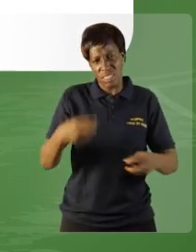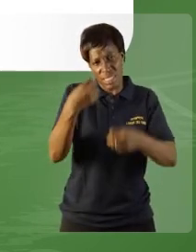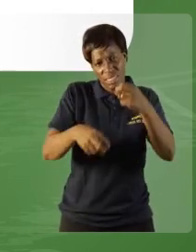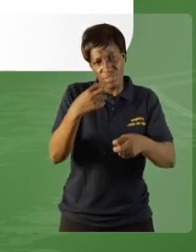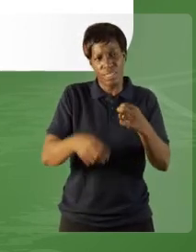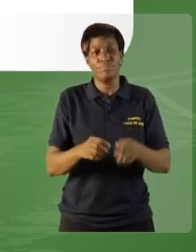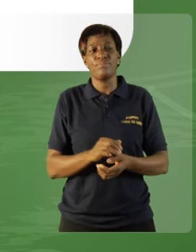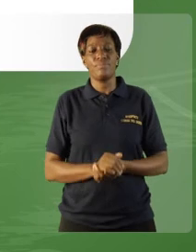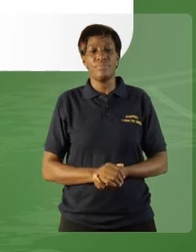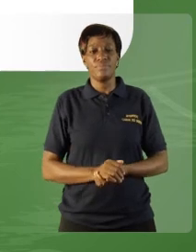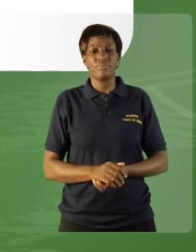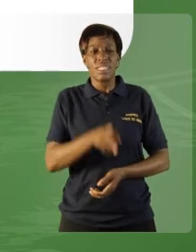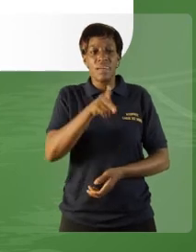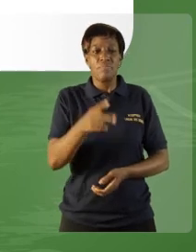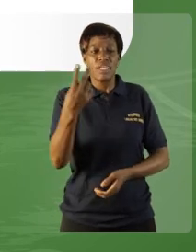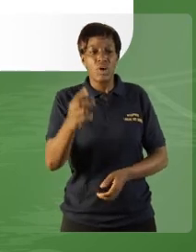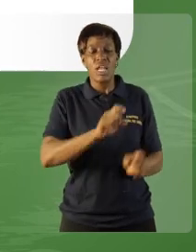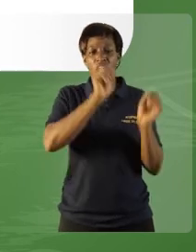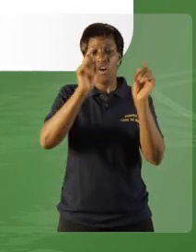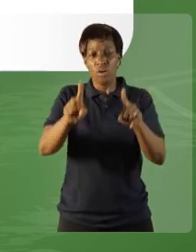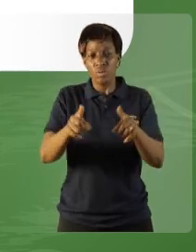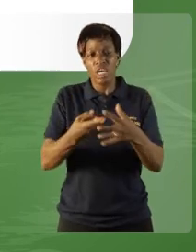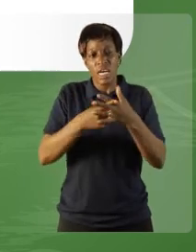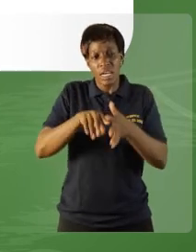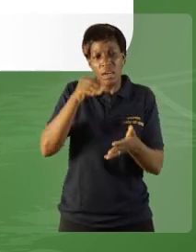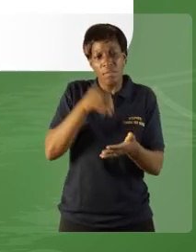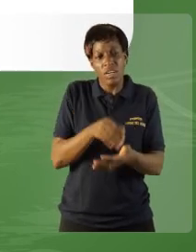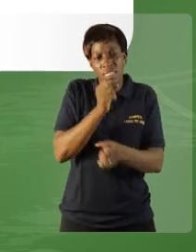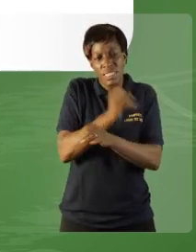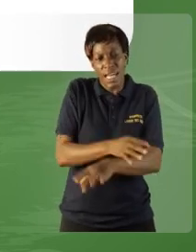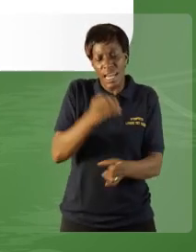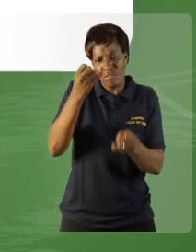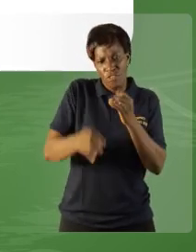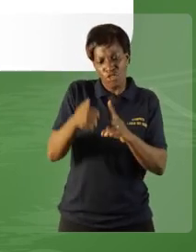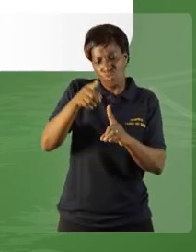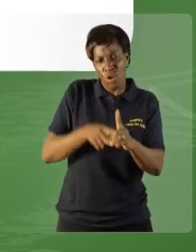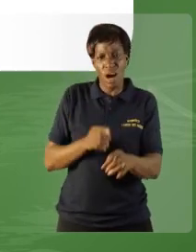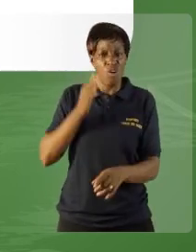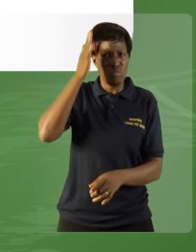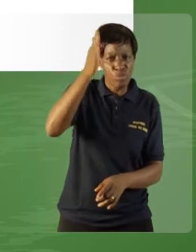P2. Les compétitions reprendront dès la fin du mois prochain.